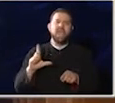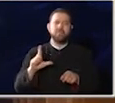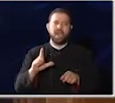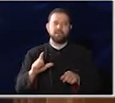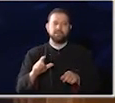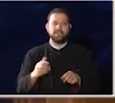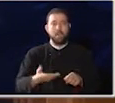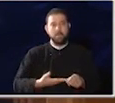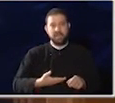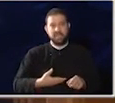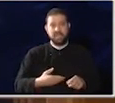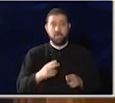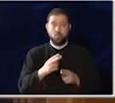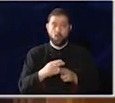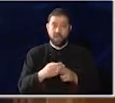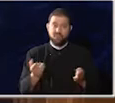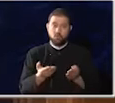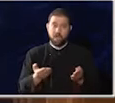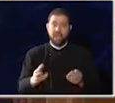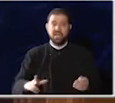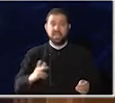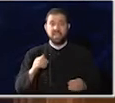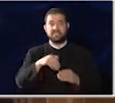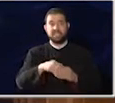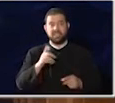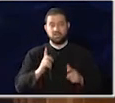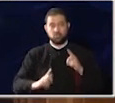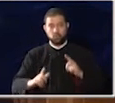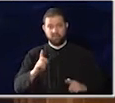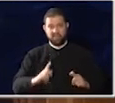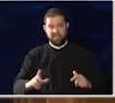Deci cel aflat în suferință, bolnavul, este